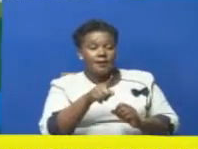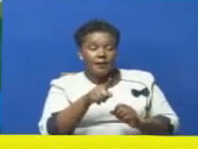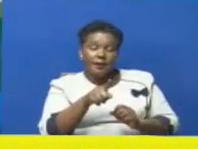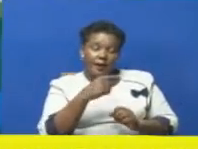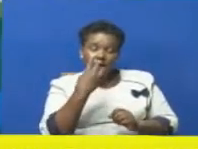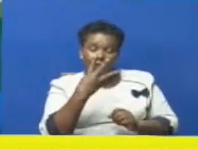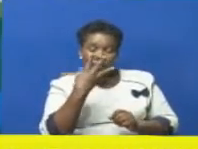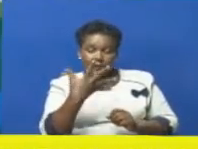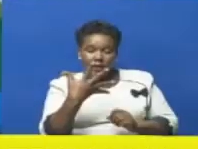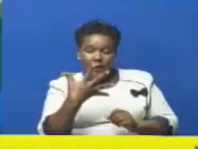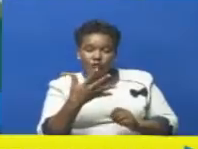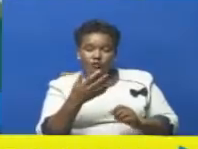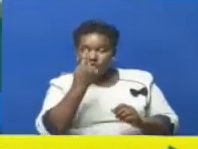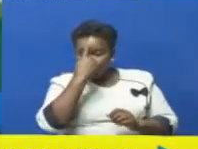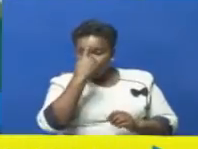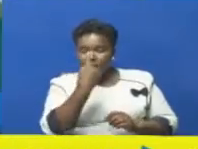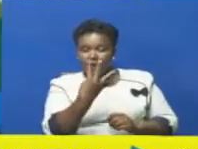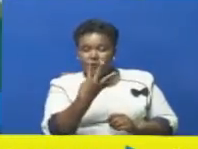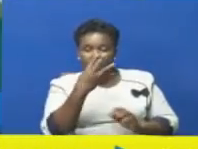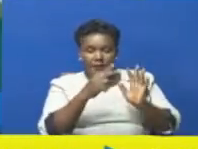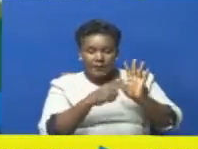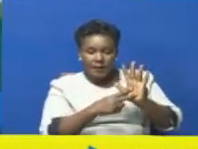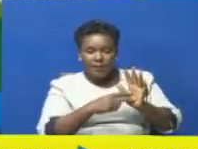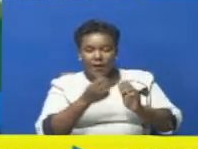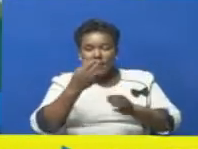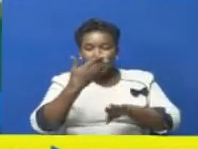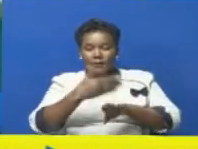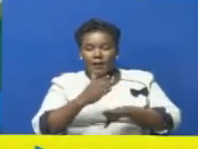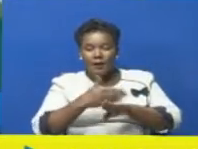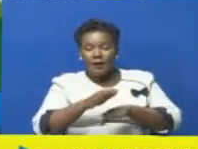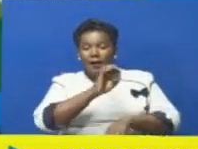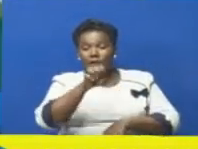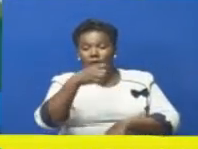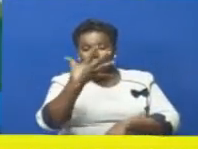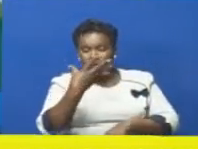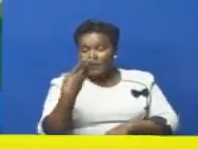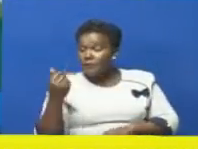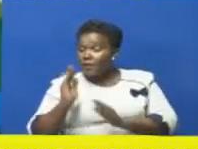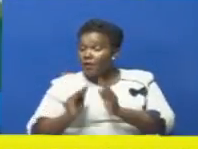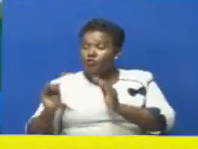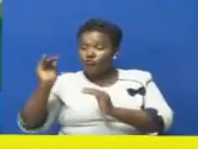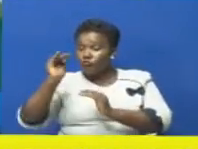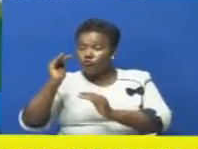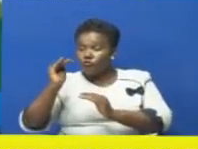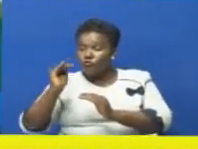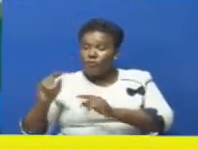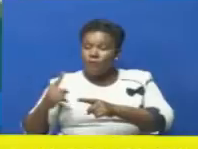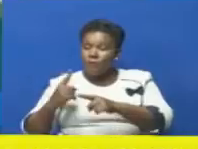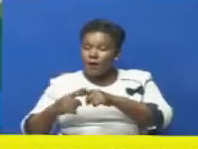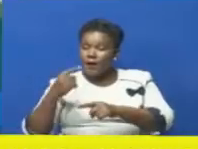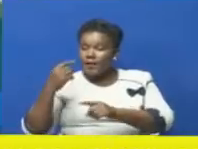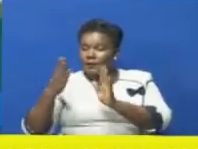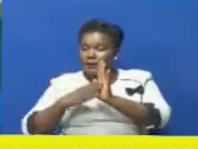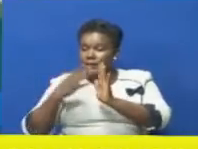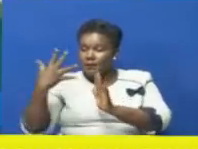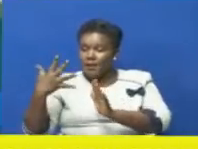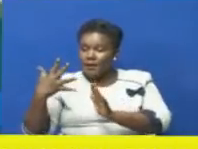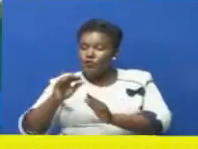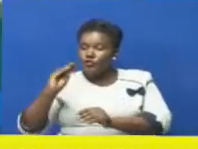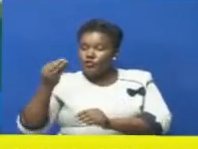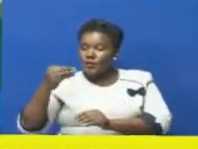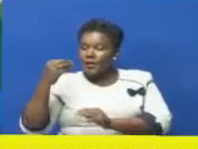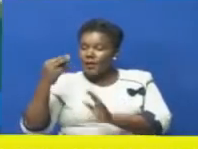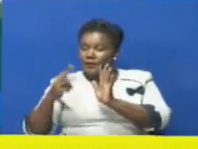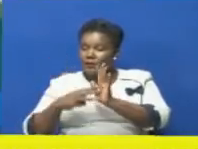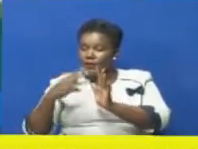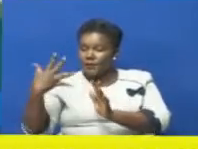45,000, Dodoma 47,000 na Tanga 50,000, lakini bei ya juu ni Mara 95,000, Shinyanga 85,000, Morogoro 80,000